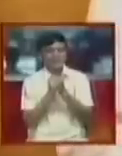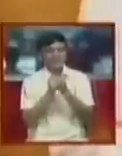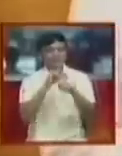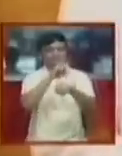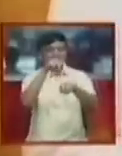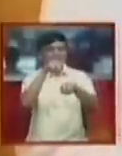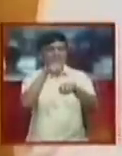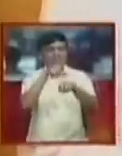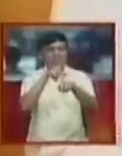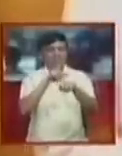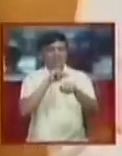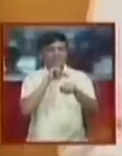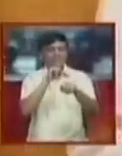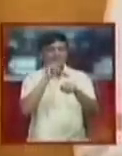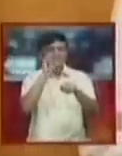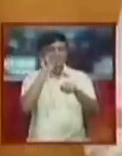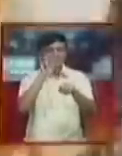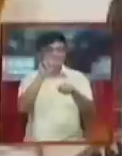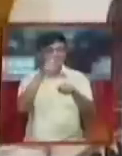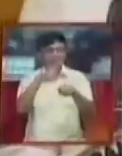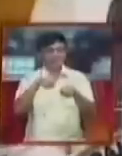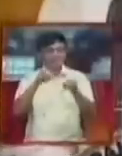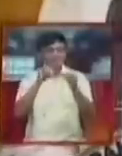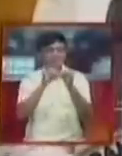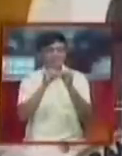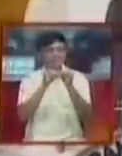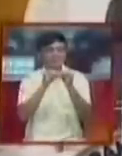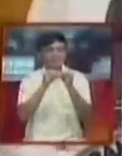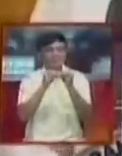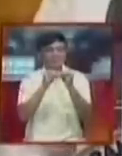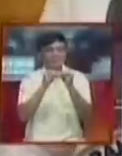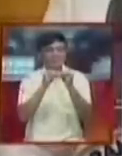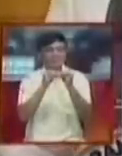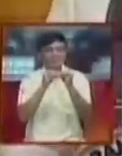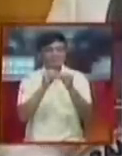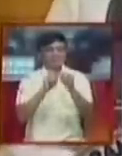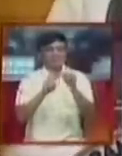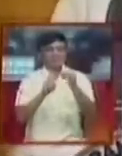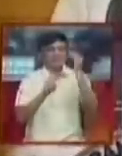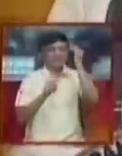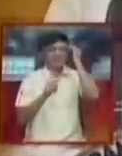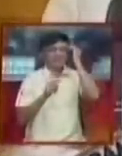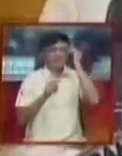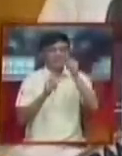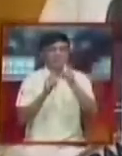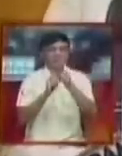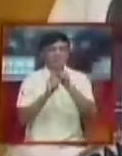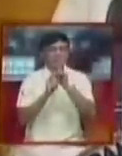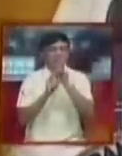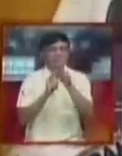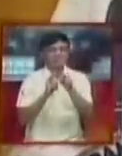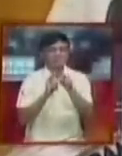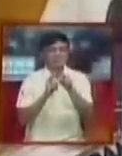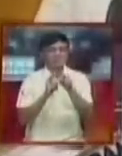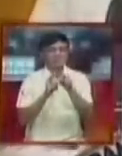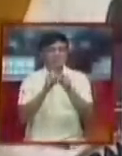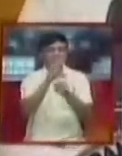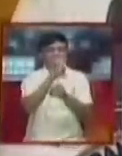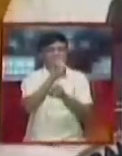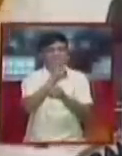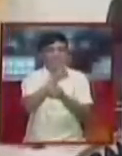"The Philippines is no longer a joke," close quote. At mukha naman pong hindi siya nambobola dahil